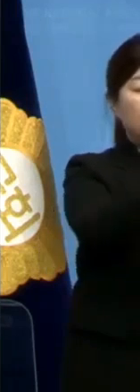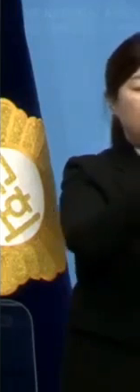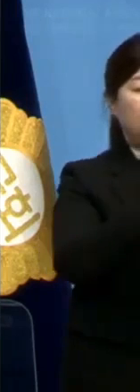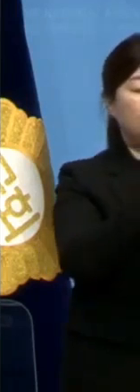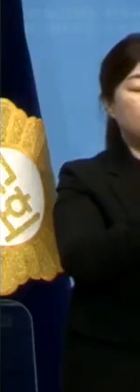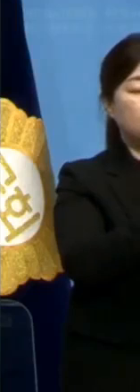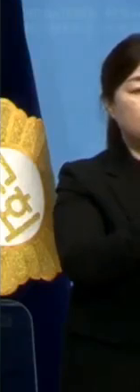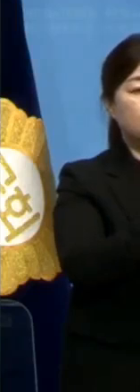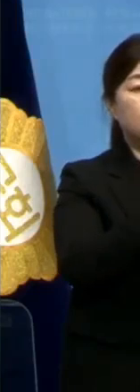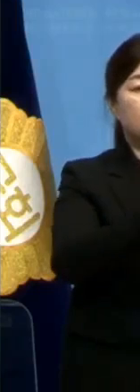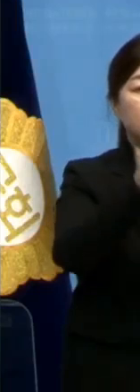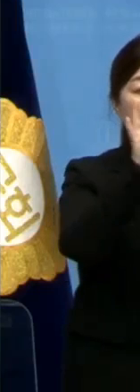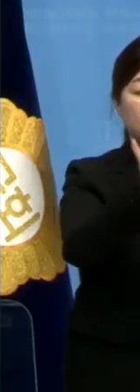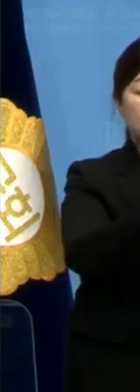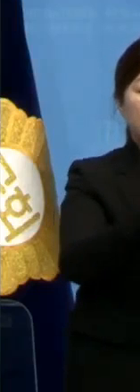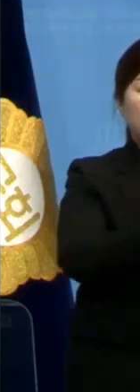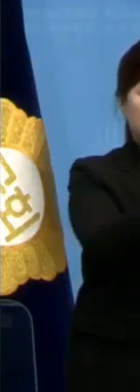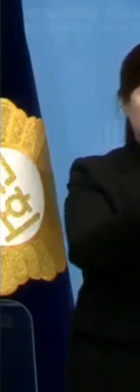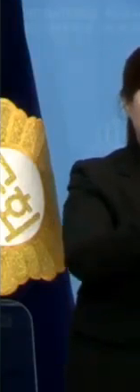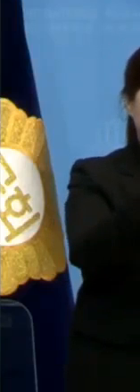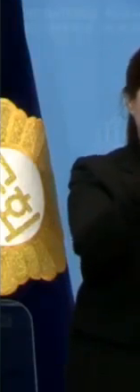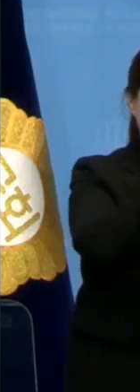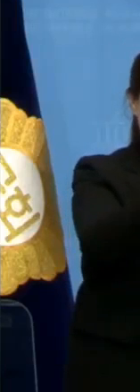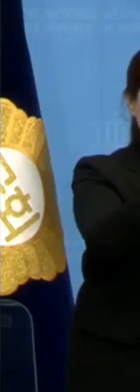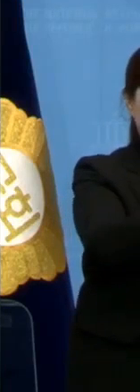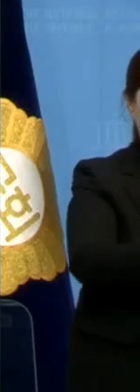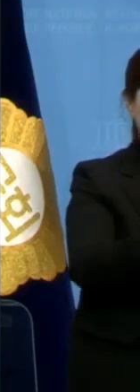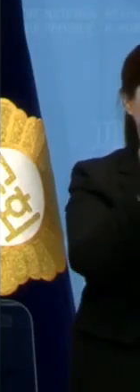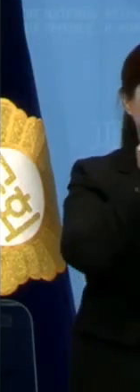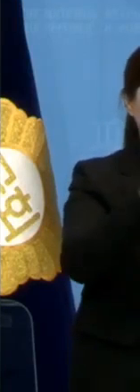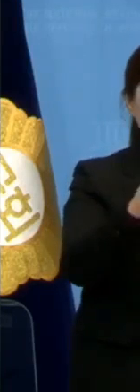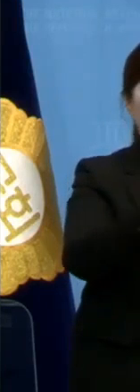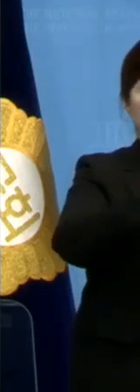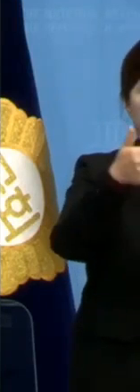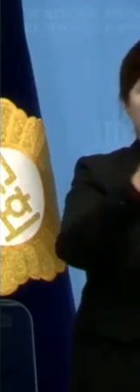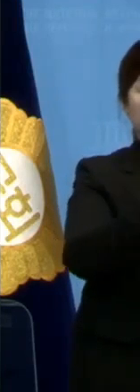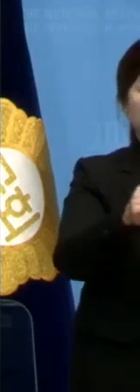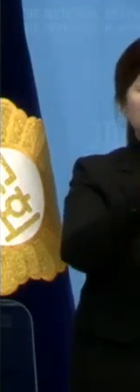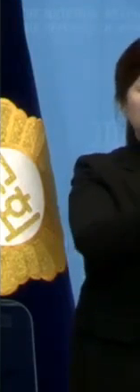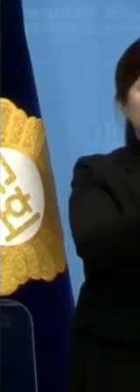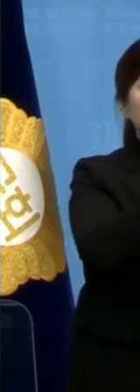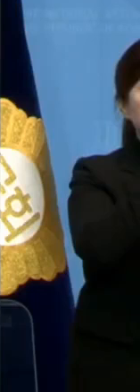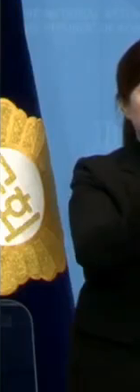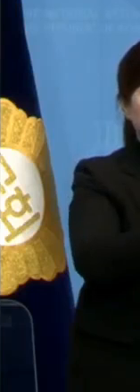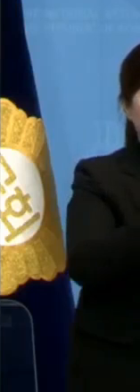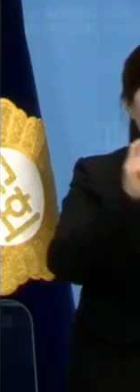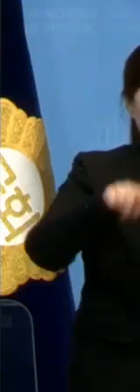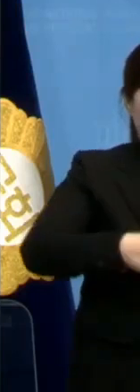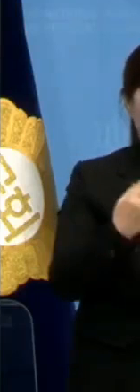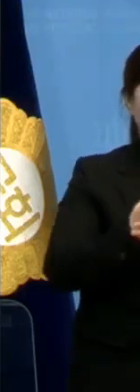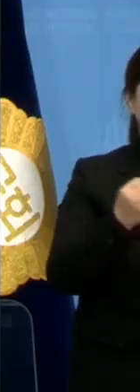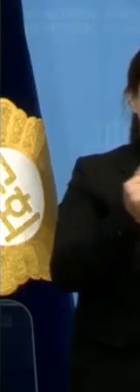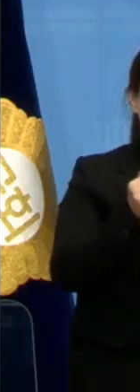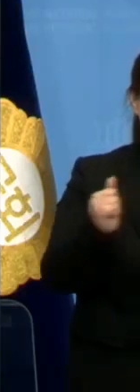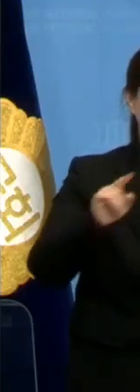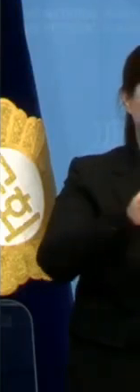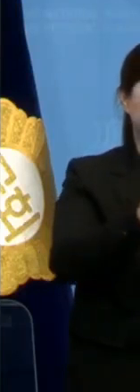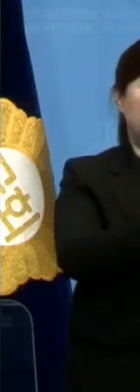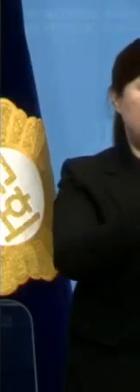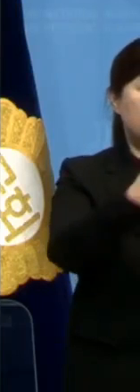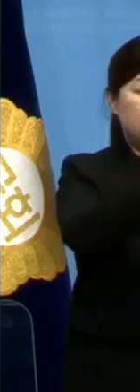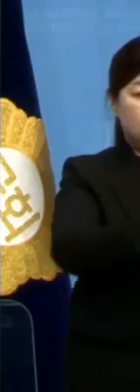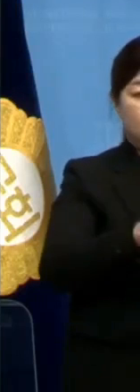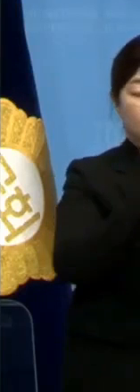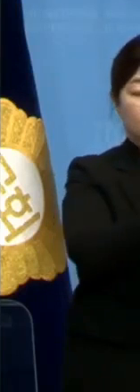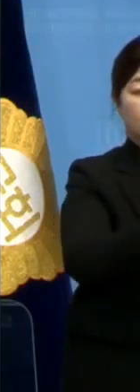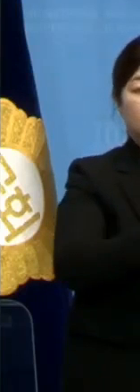보면 코로나19로 인해서 영업 손실이 막대하게 발생하고 있는 중소기업 자영업자에 대한 여러 가지 손실